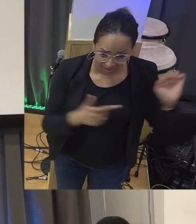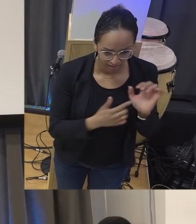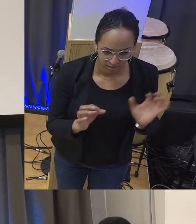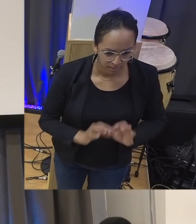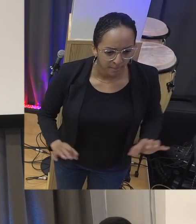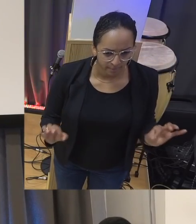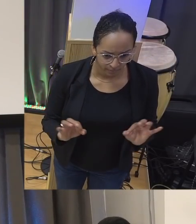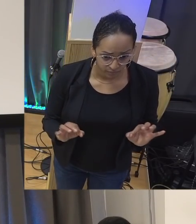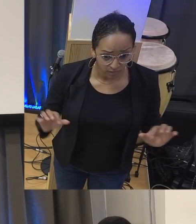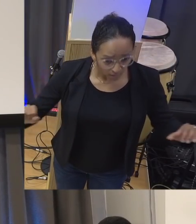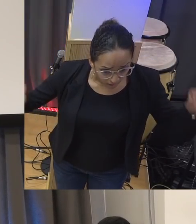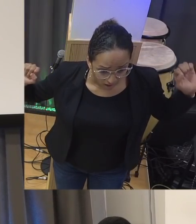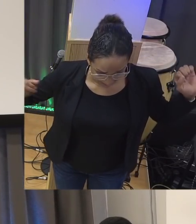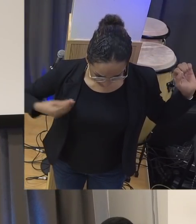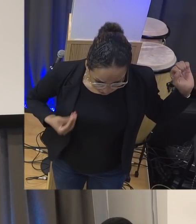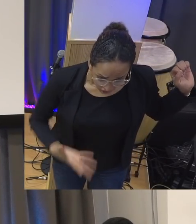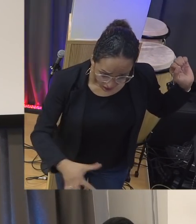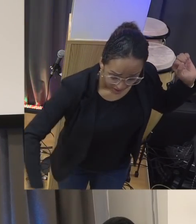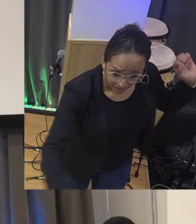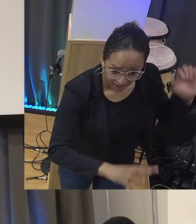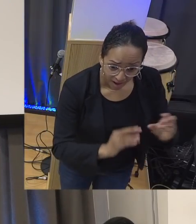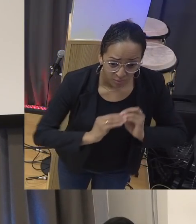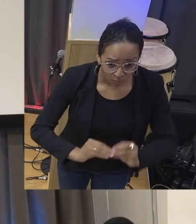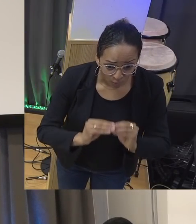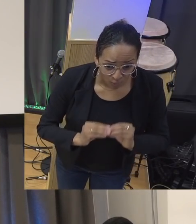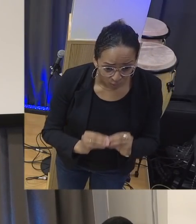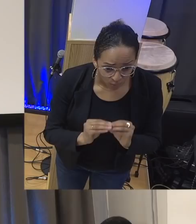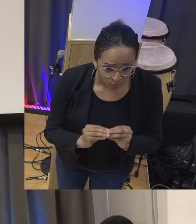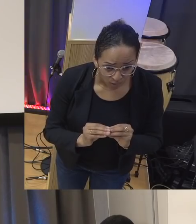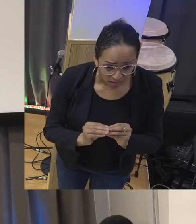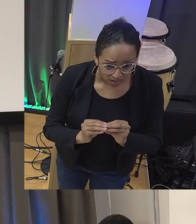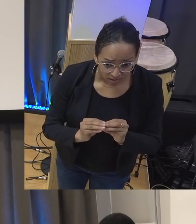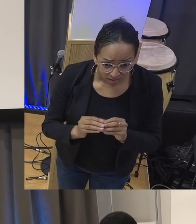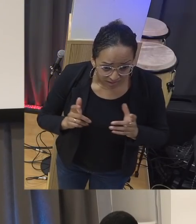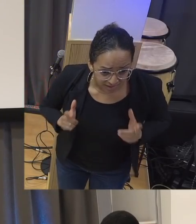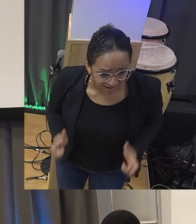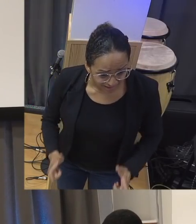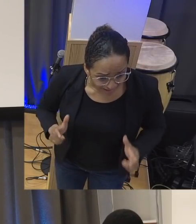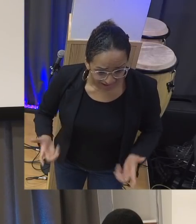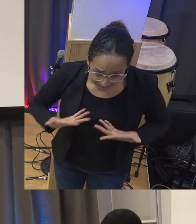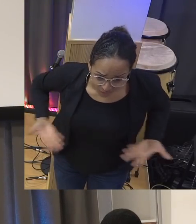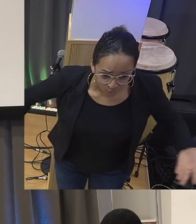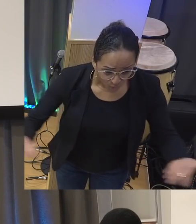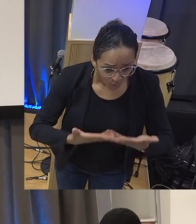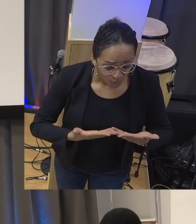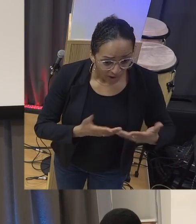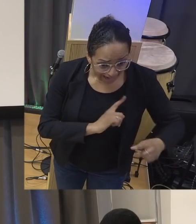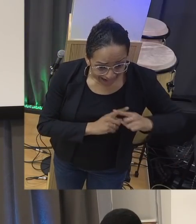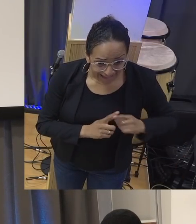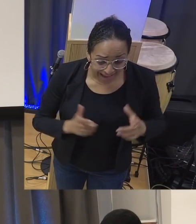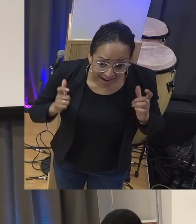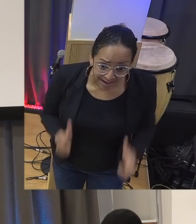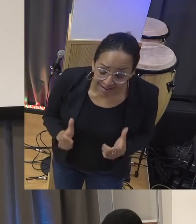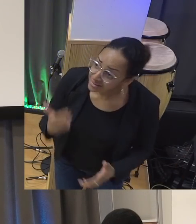Quel amour, frères et sœurs, quelle grâce en tant que chrétien aujourd'hui,